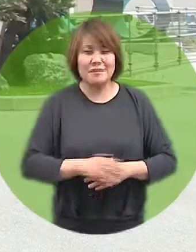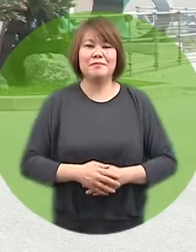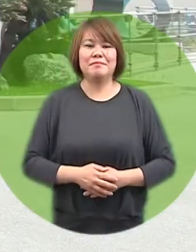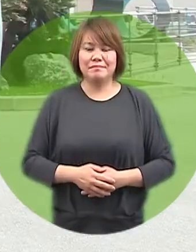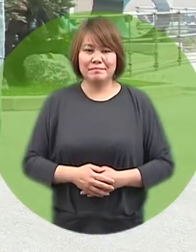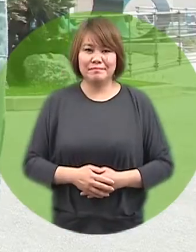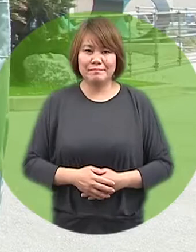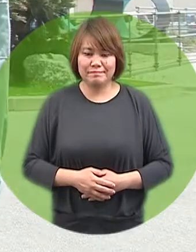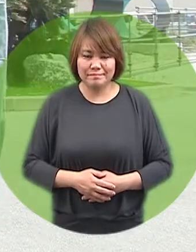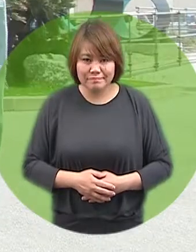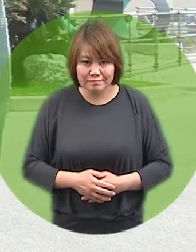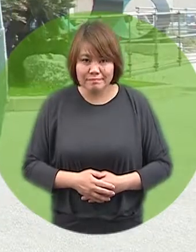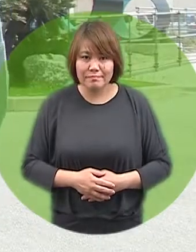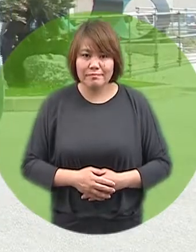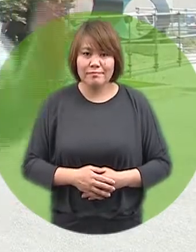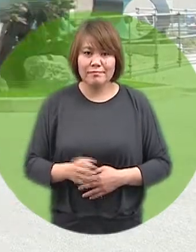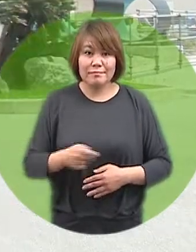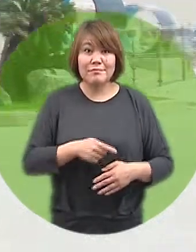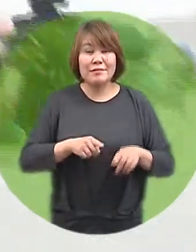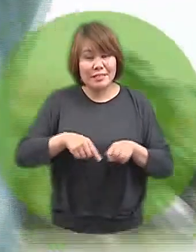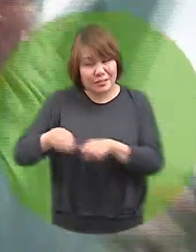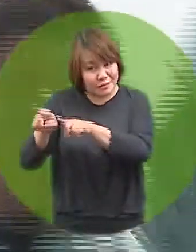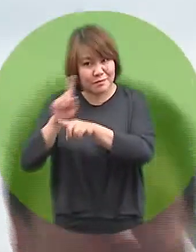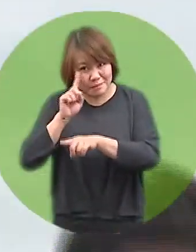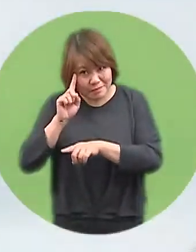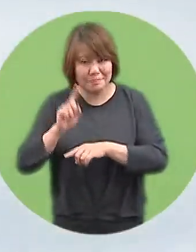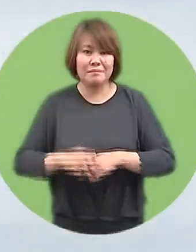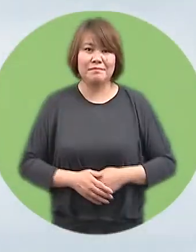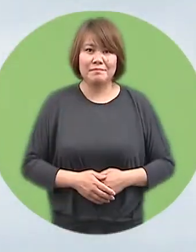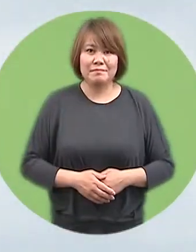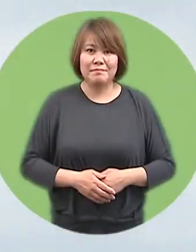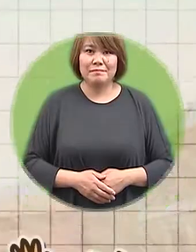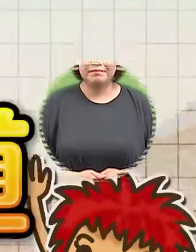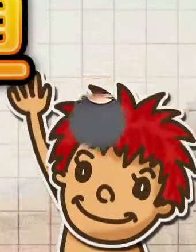します。それでは早速 参りましょう。